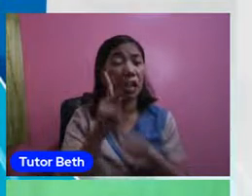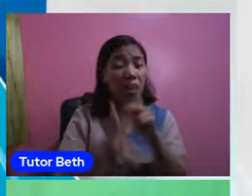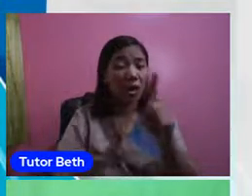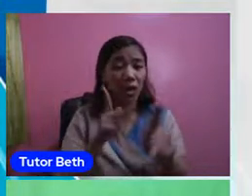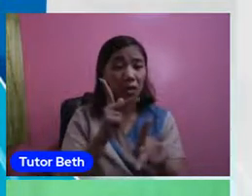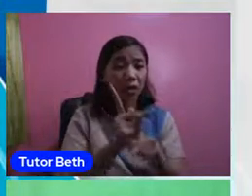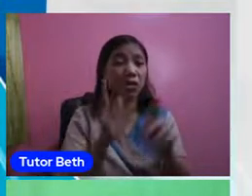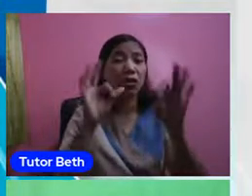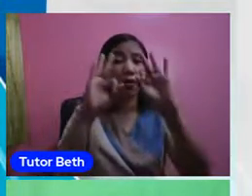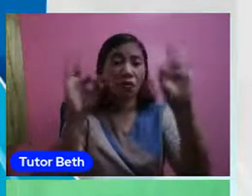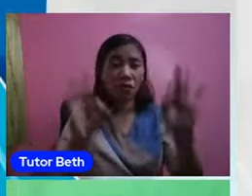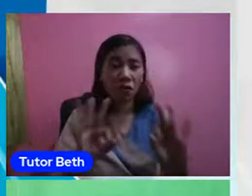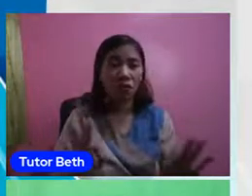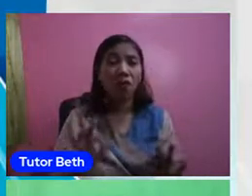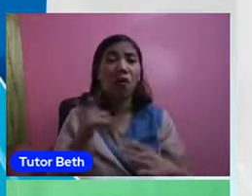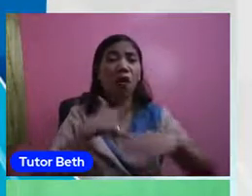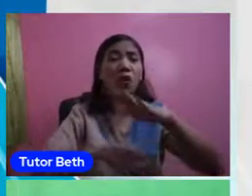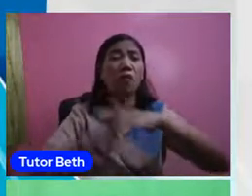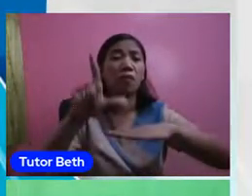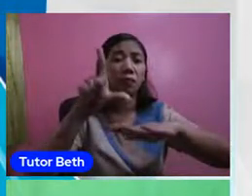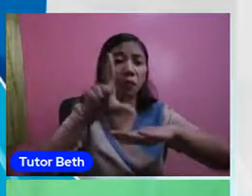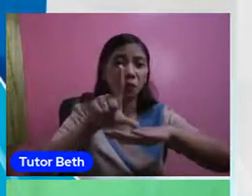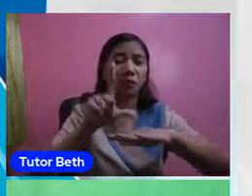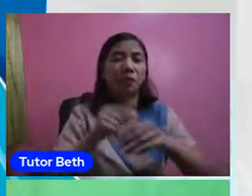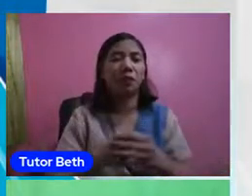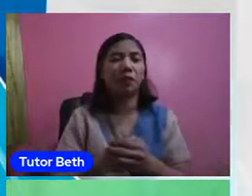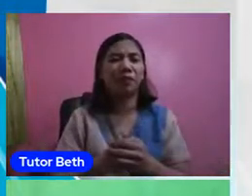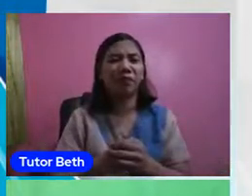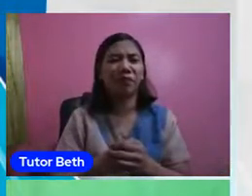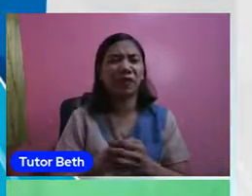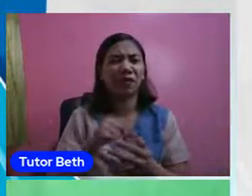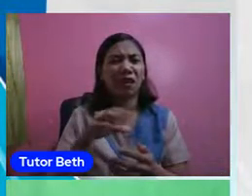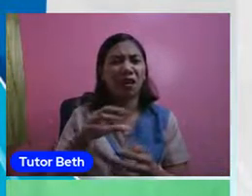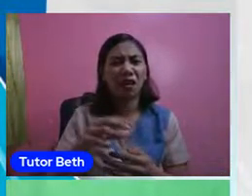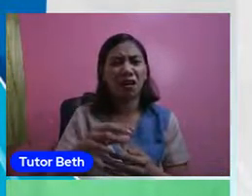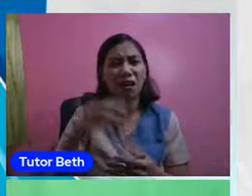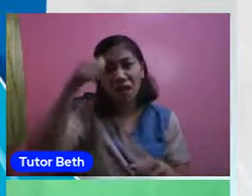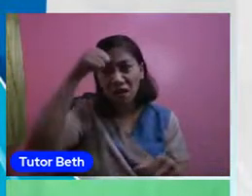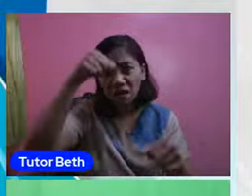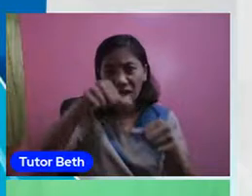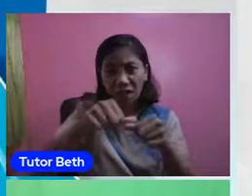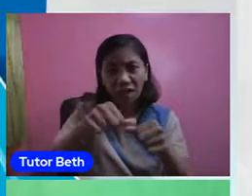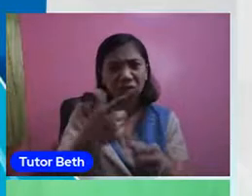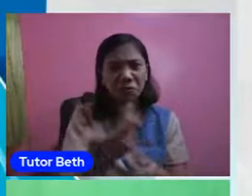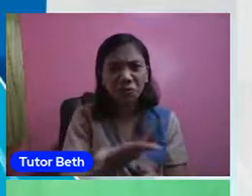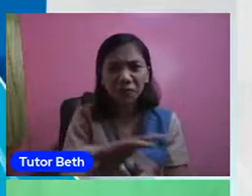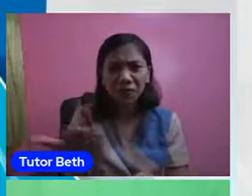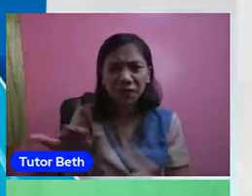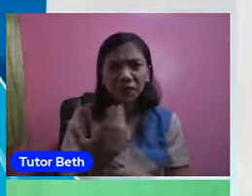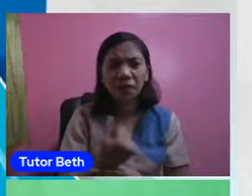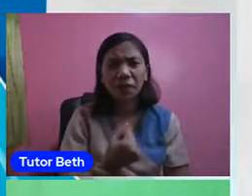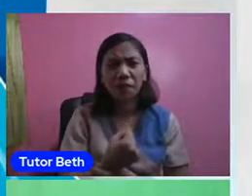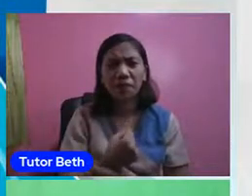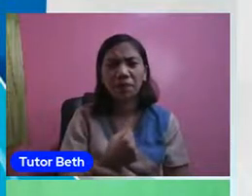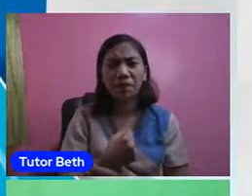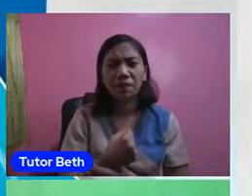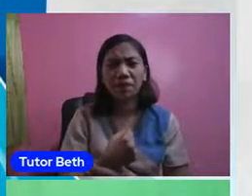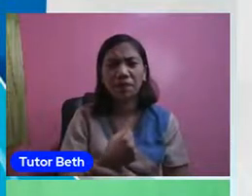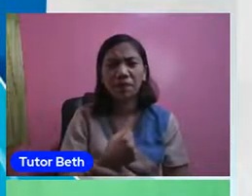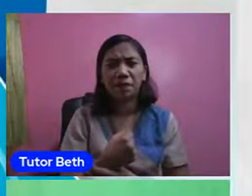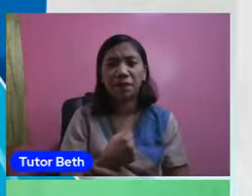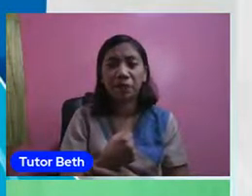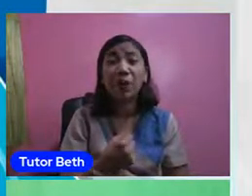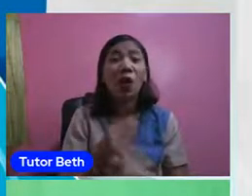Okay. May nakakaalam ba? May nakakaalala ba sa inyo? Sige nga. I-type nyo ang kasagutan nyo. Okay. Very good. Si